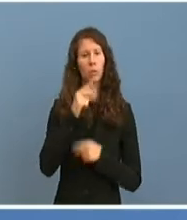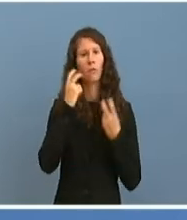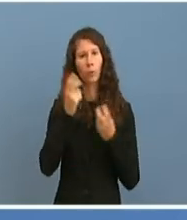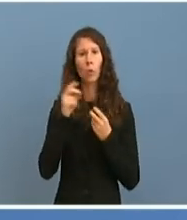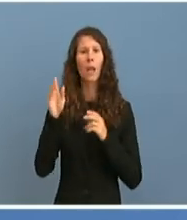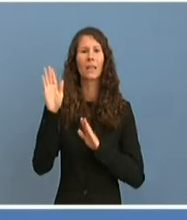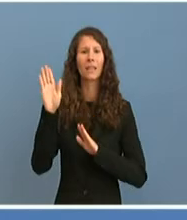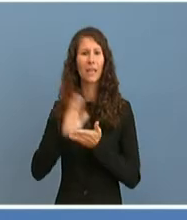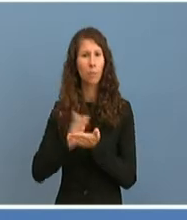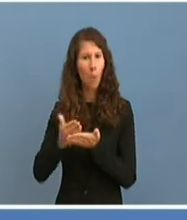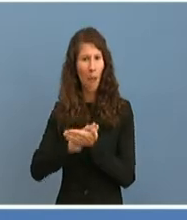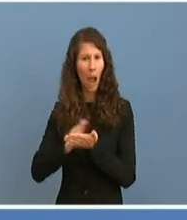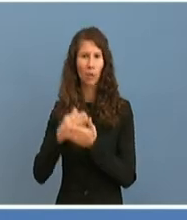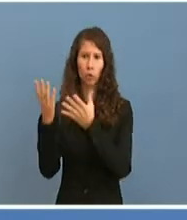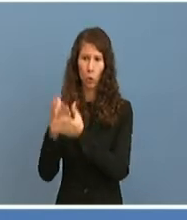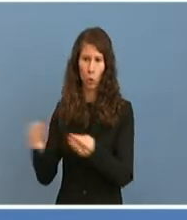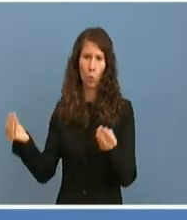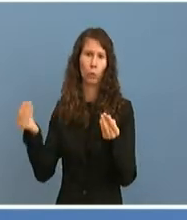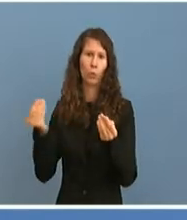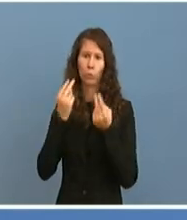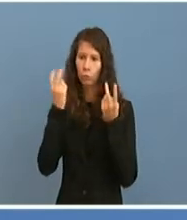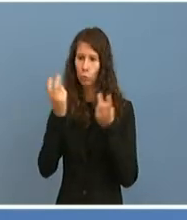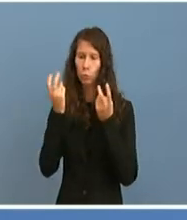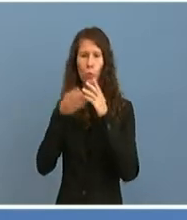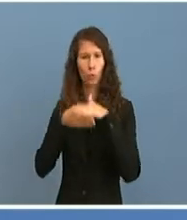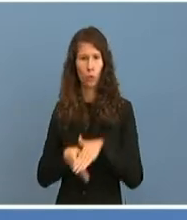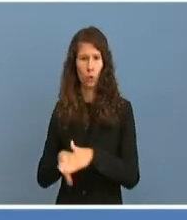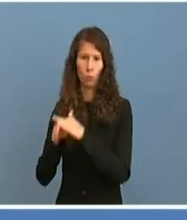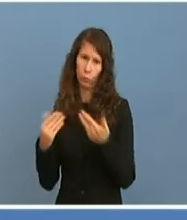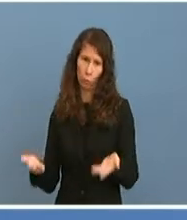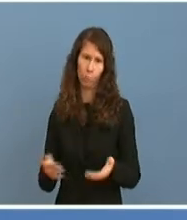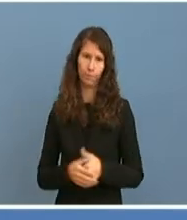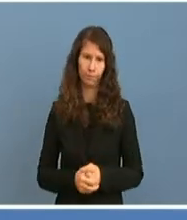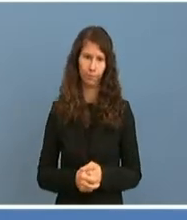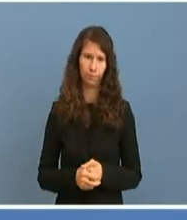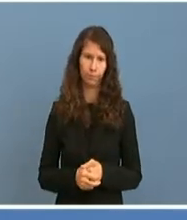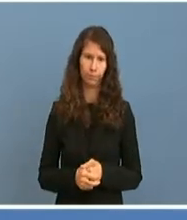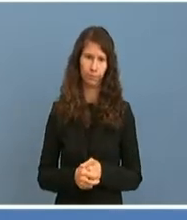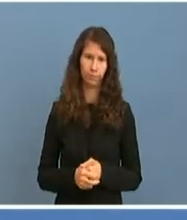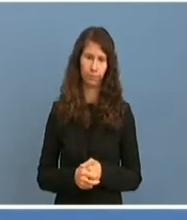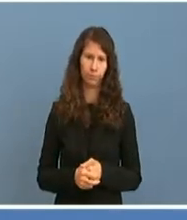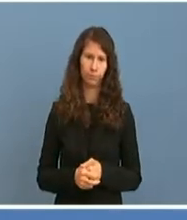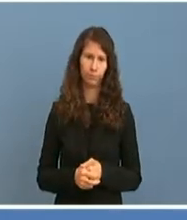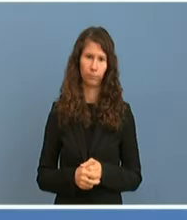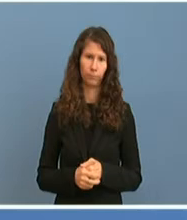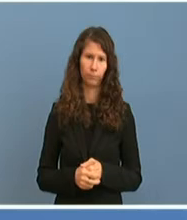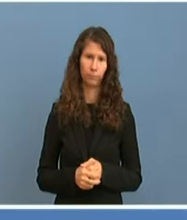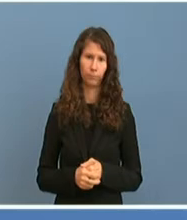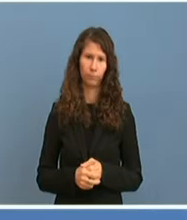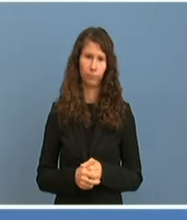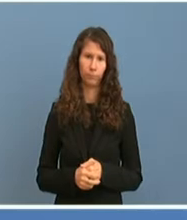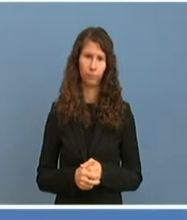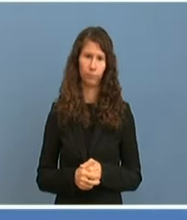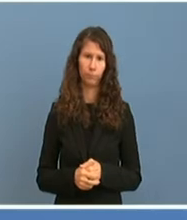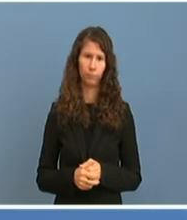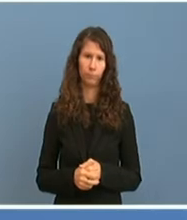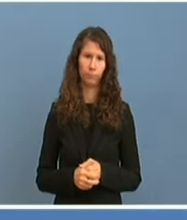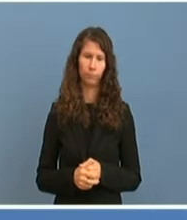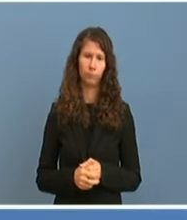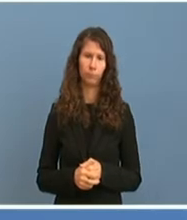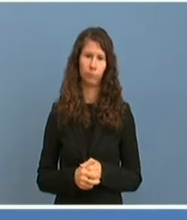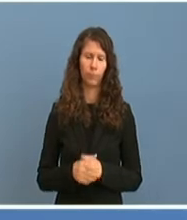Lösung. Das ist das, was ich Ihnen dazu sagen kann. Und die Frage,